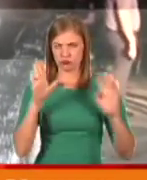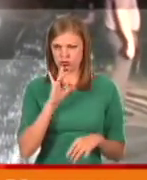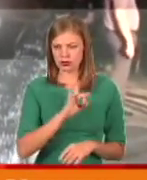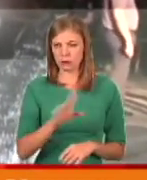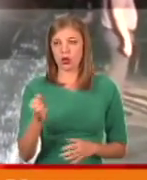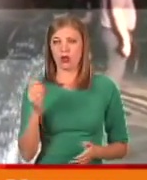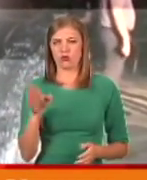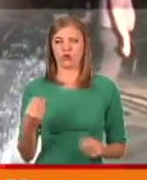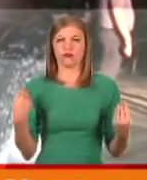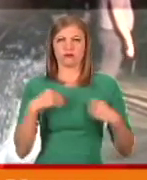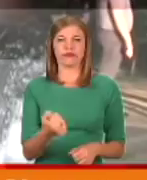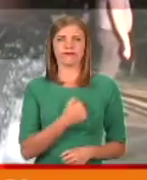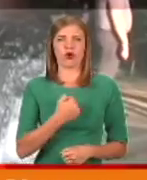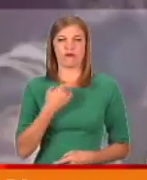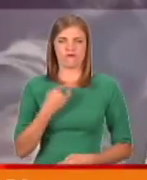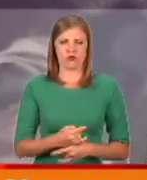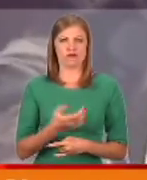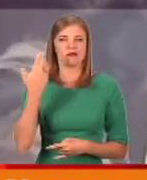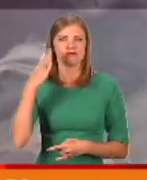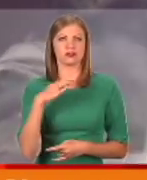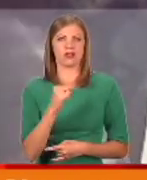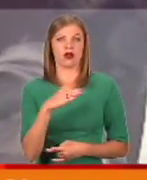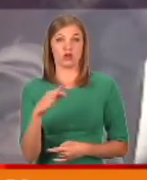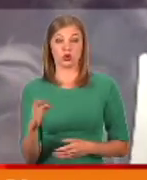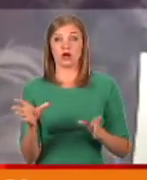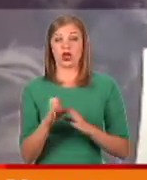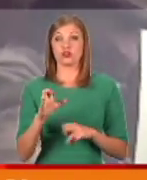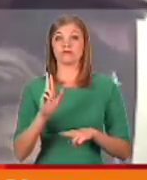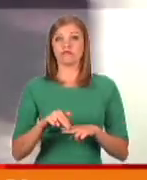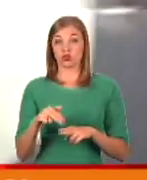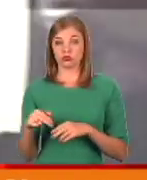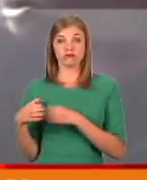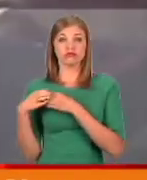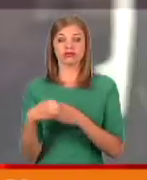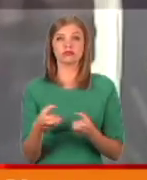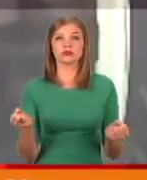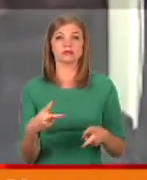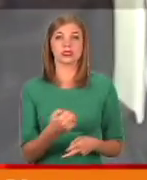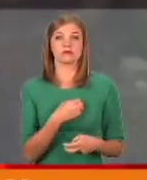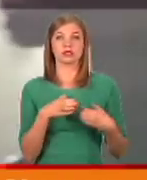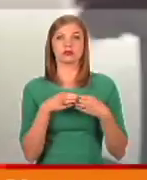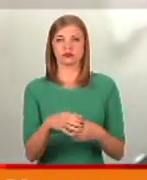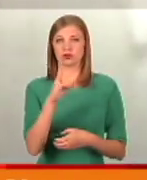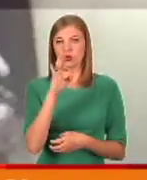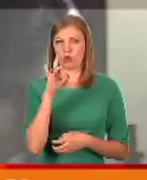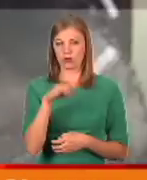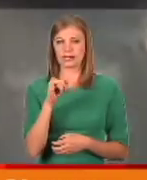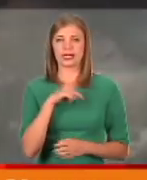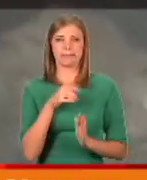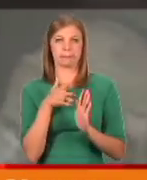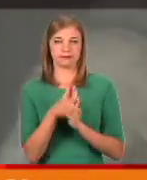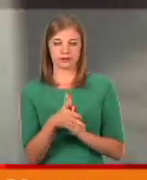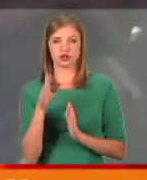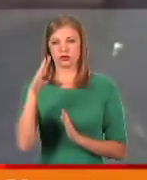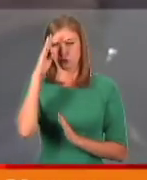форму, которая у него еще осталась с авто. Разом із патрульними прибули бійці спецпідрозділу КОРД та психологи.